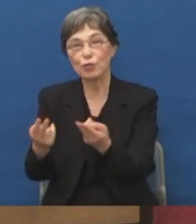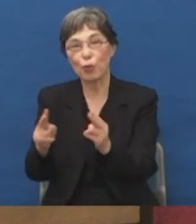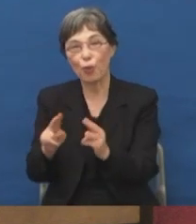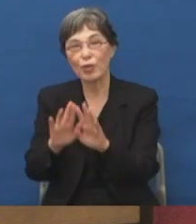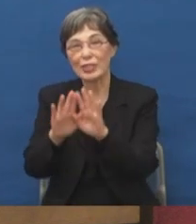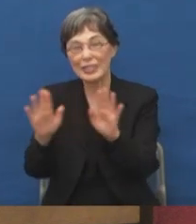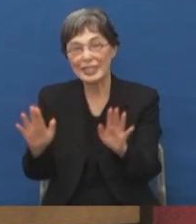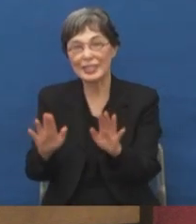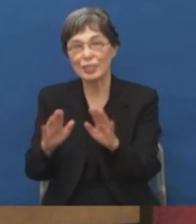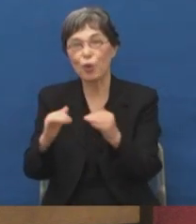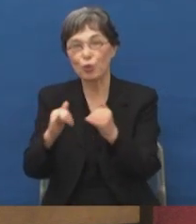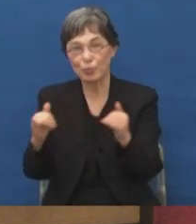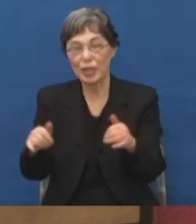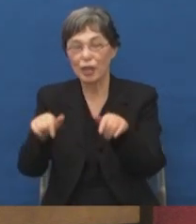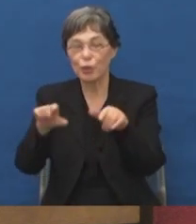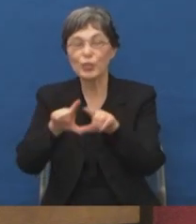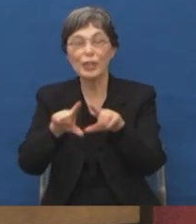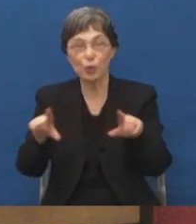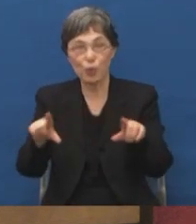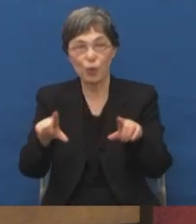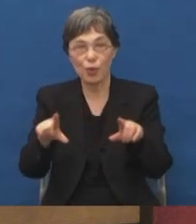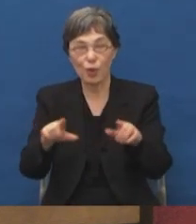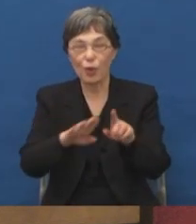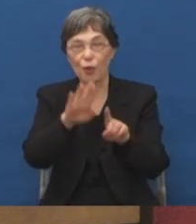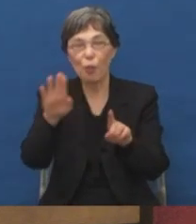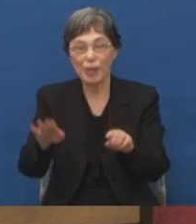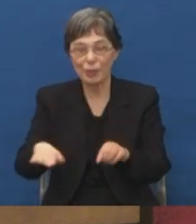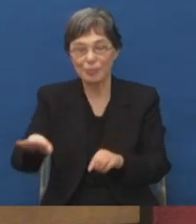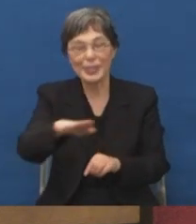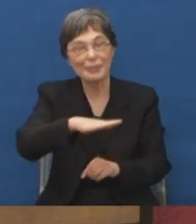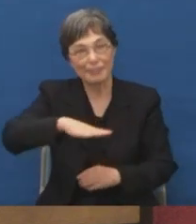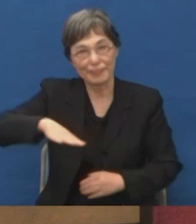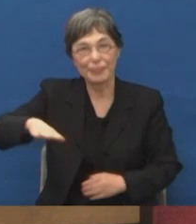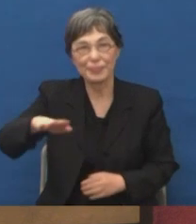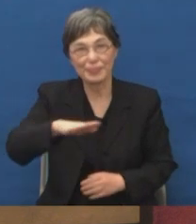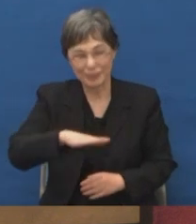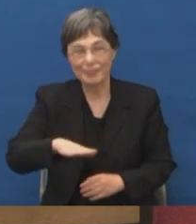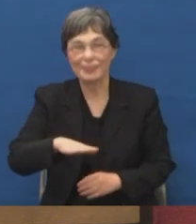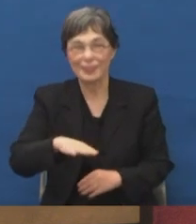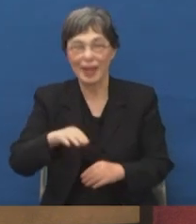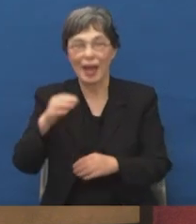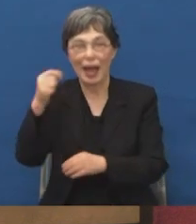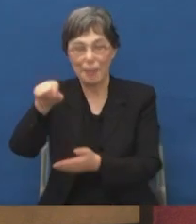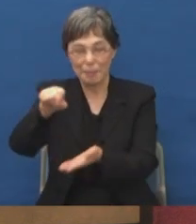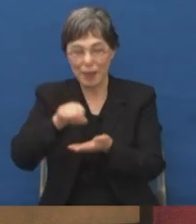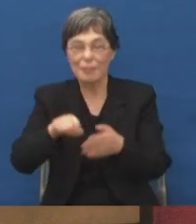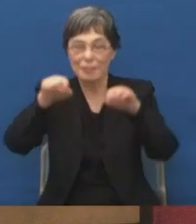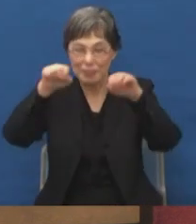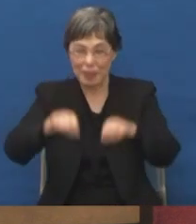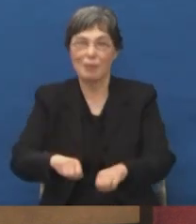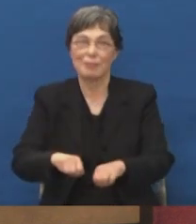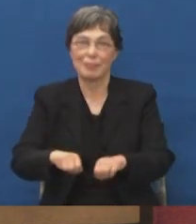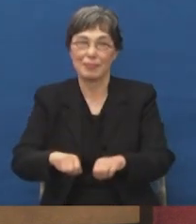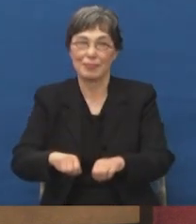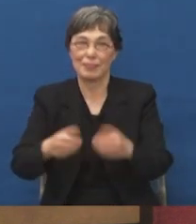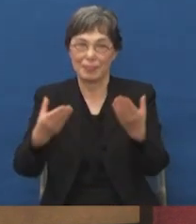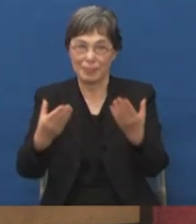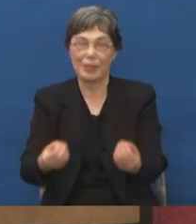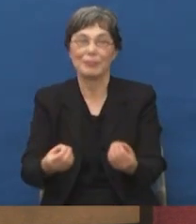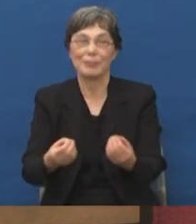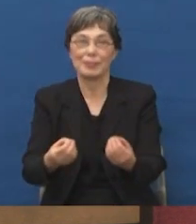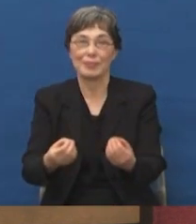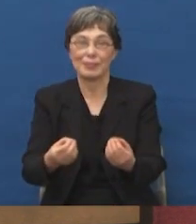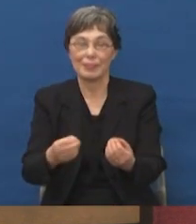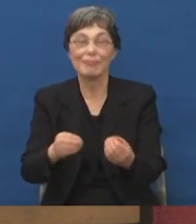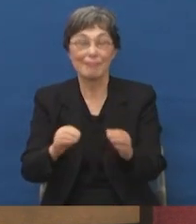京都国民、共産党、公明党の各議員団はいずれも原案に賛成するとのことでありました。そこで直